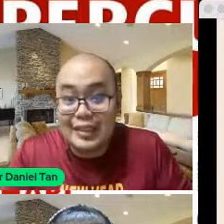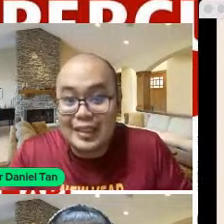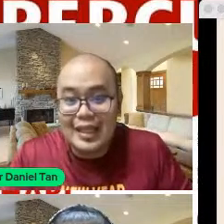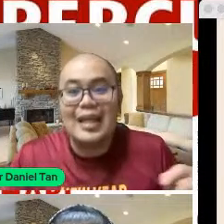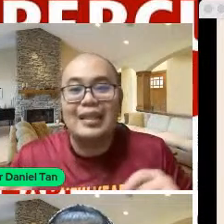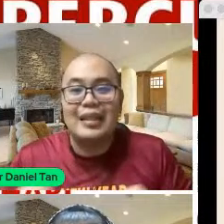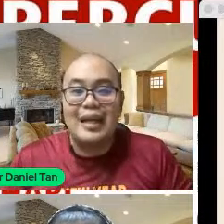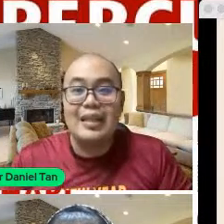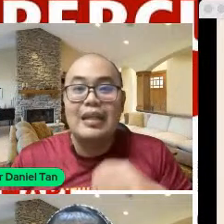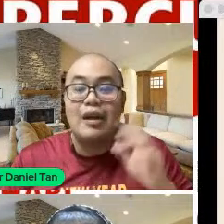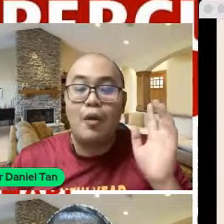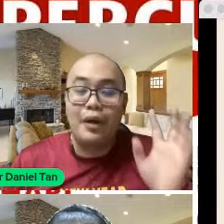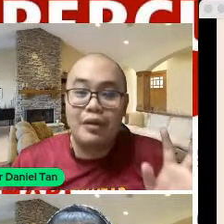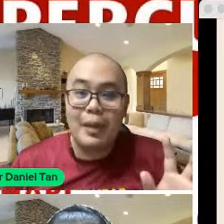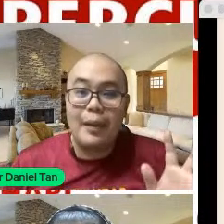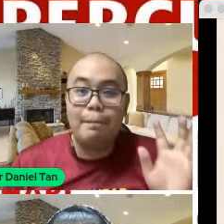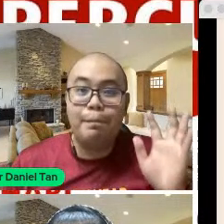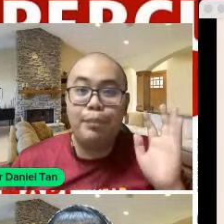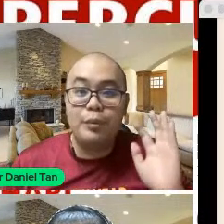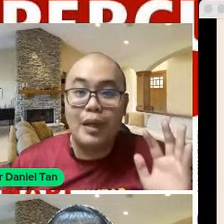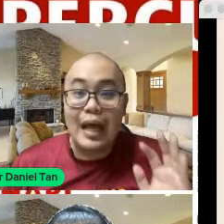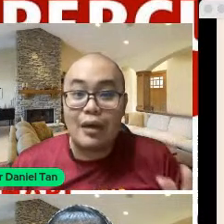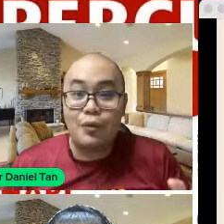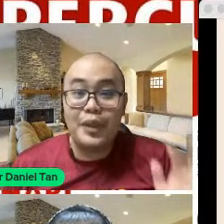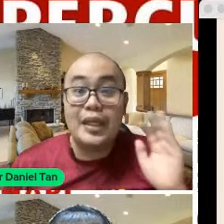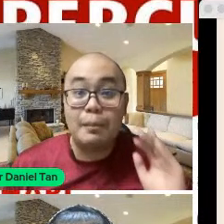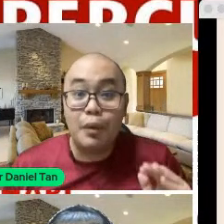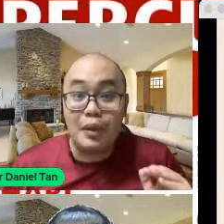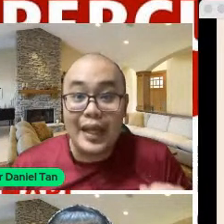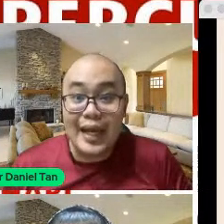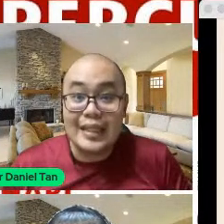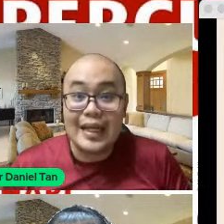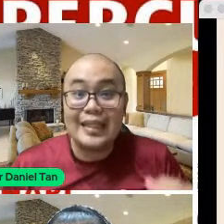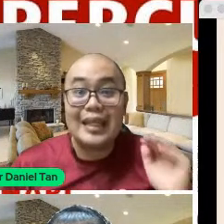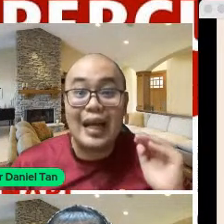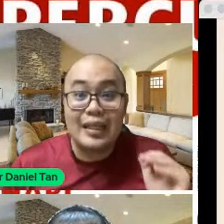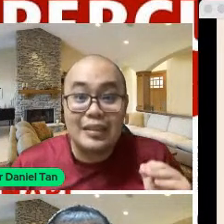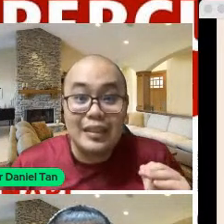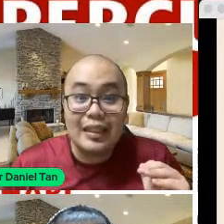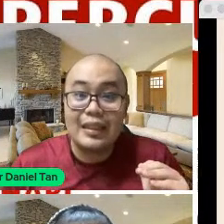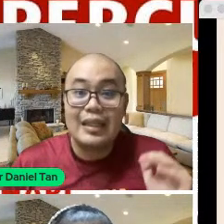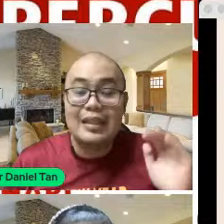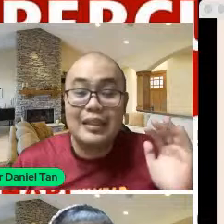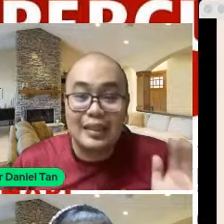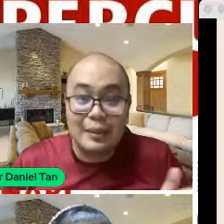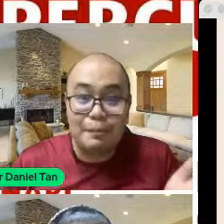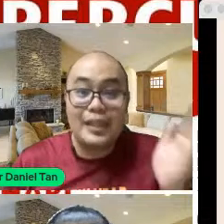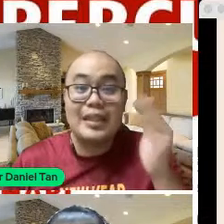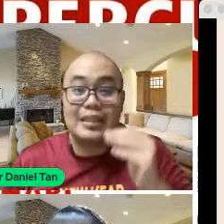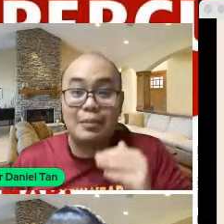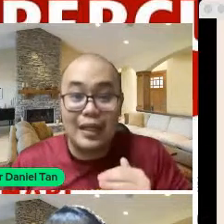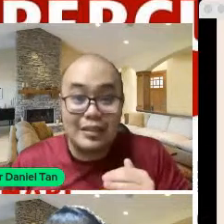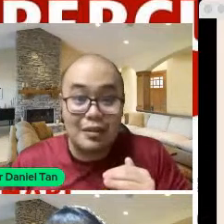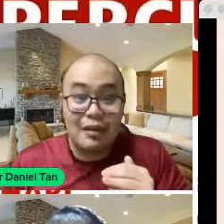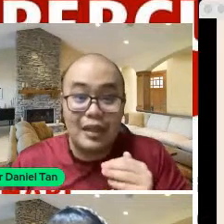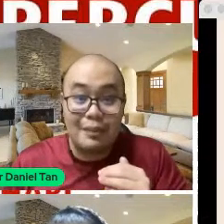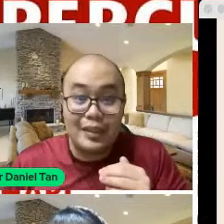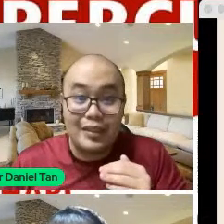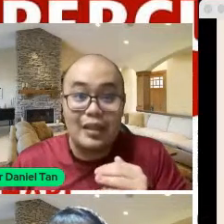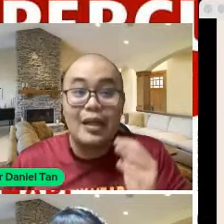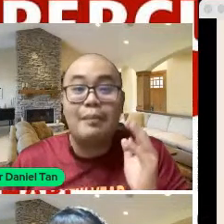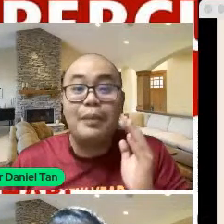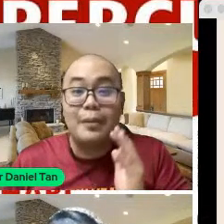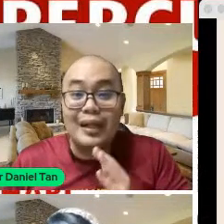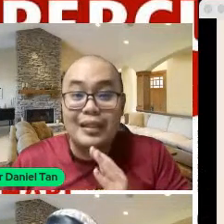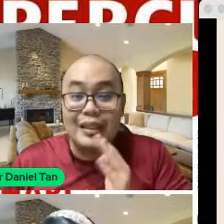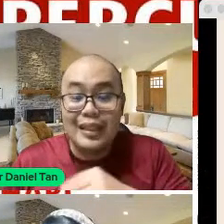masyarakat dan orang ramai pun mengakui kebolehannya dan akhirnya dia dipilih sebagai seorang